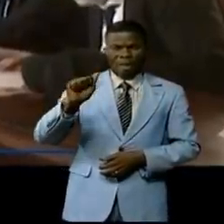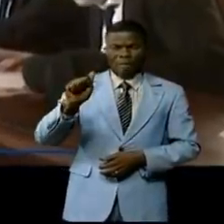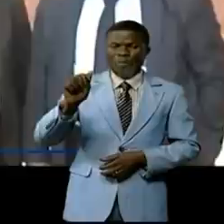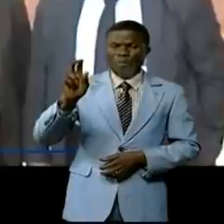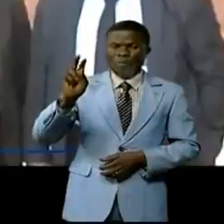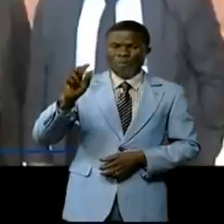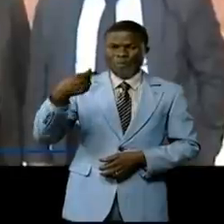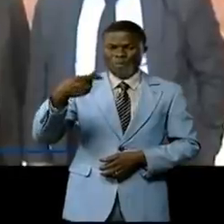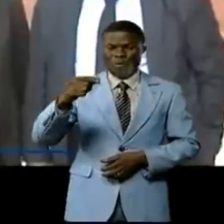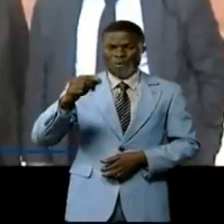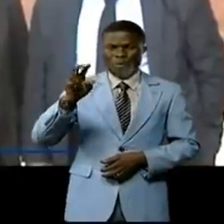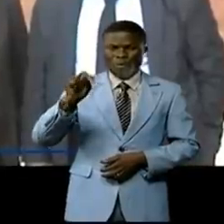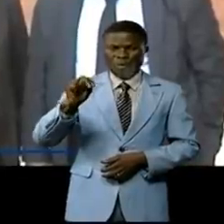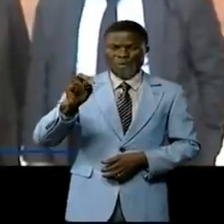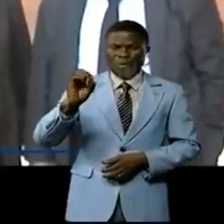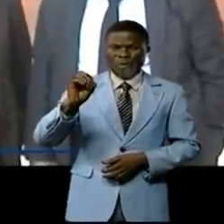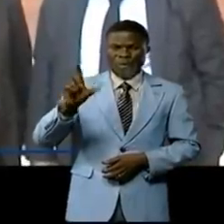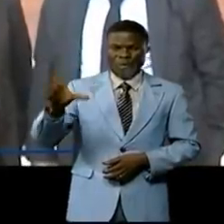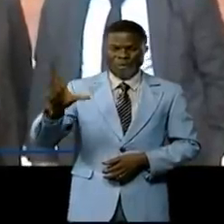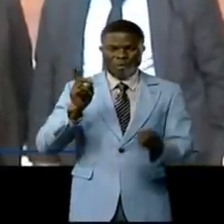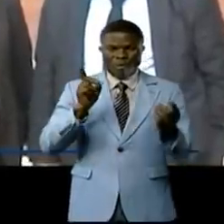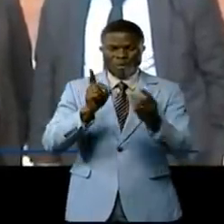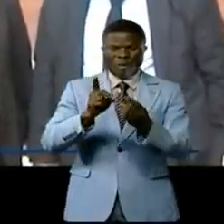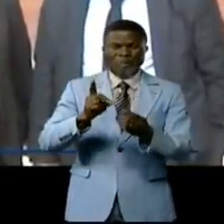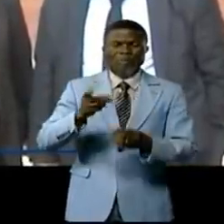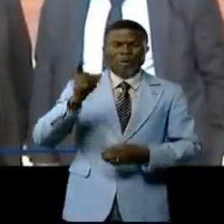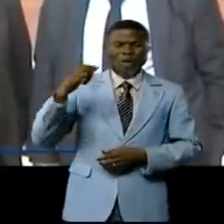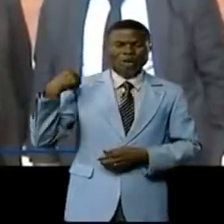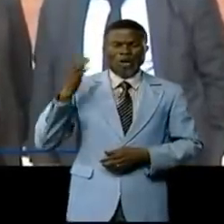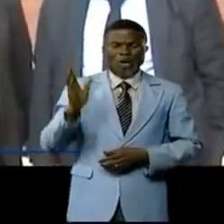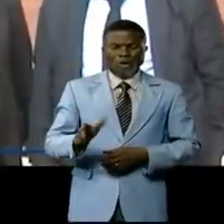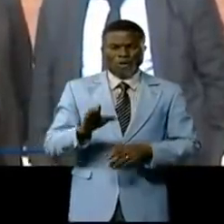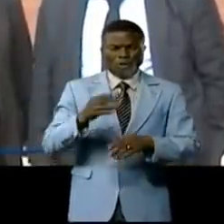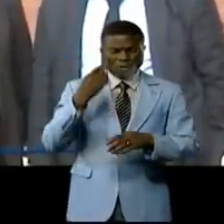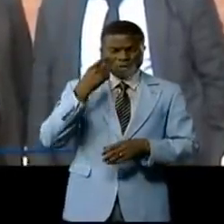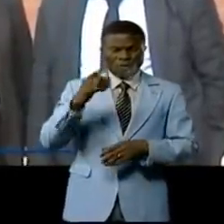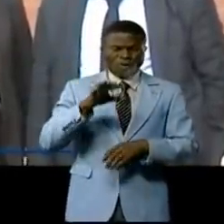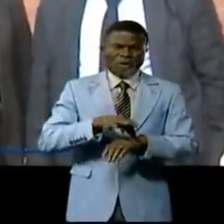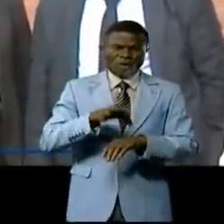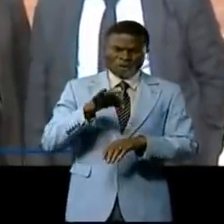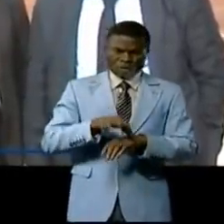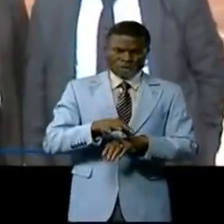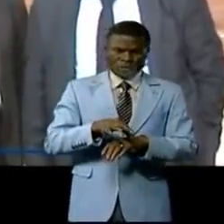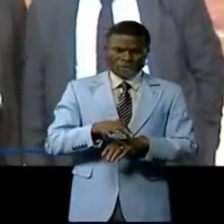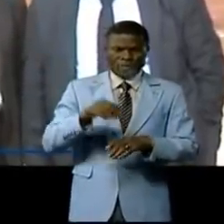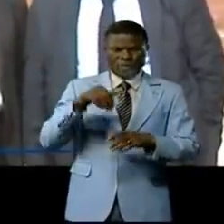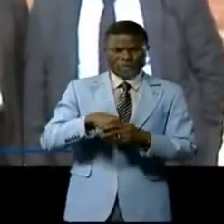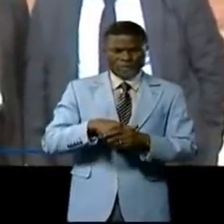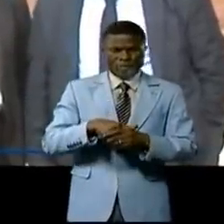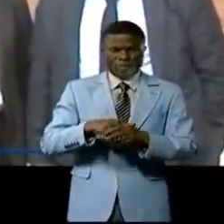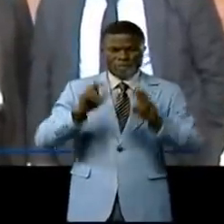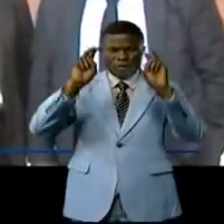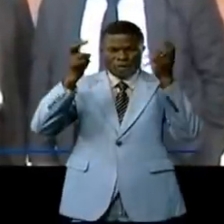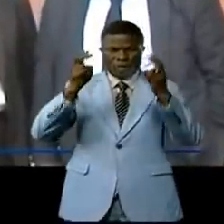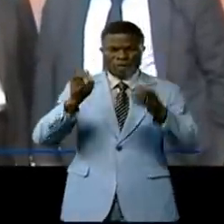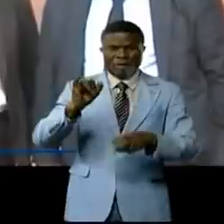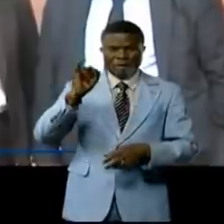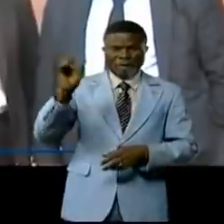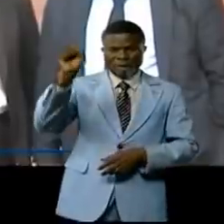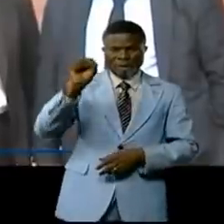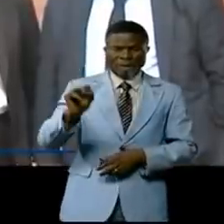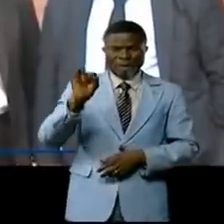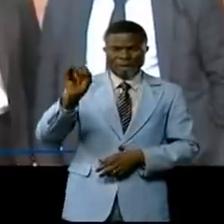province. Nous sommes venus rencontrer son excellence pour voir cette opportunité au niveau de la ville du Siro pour